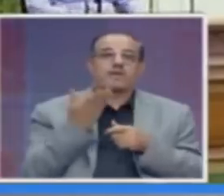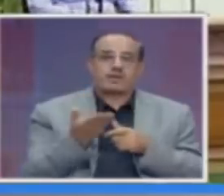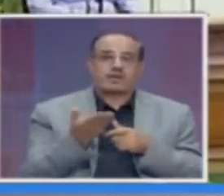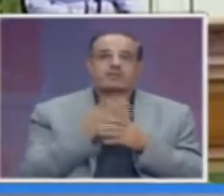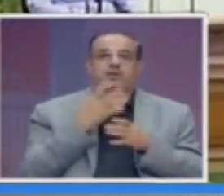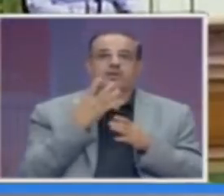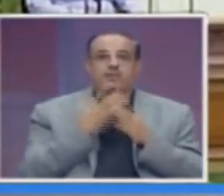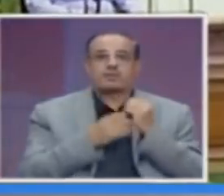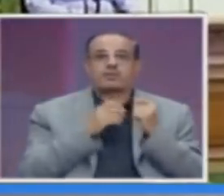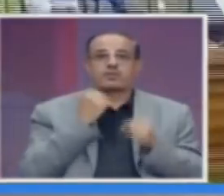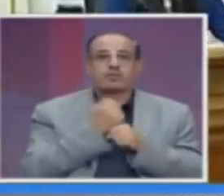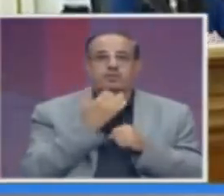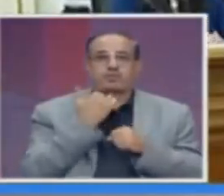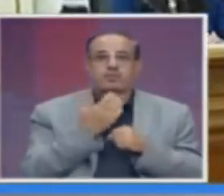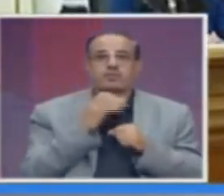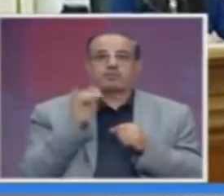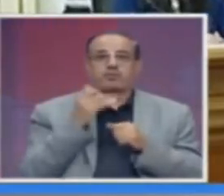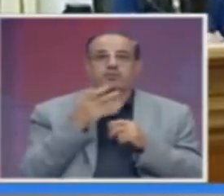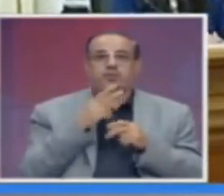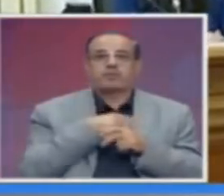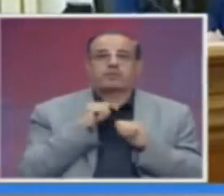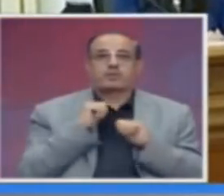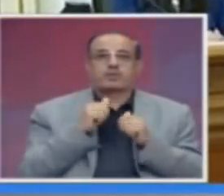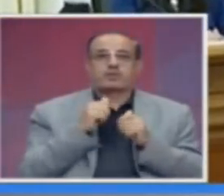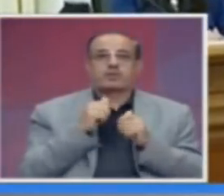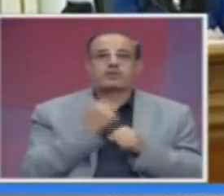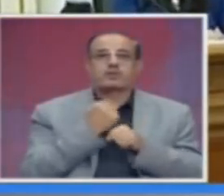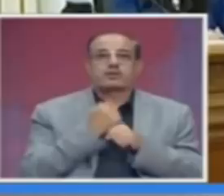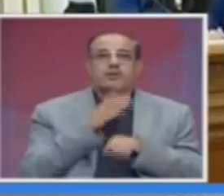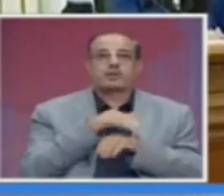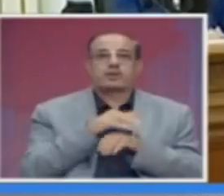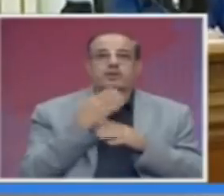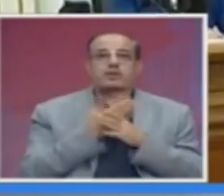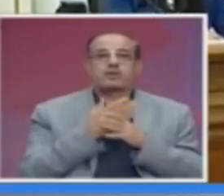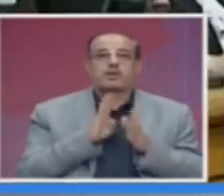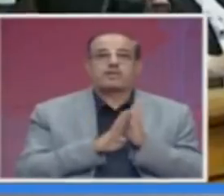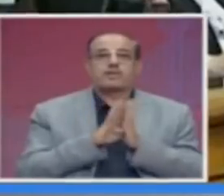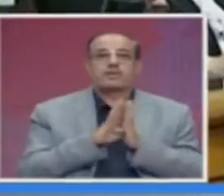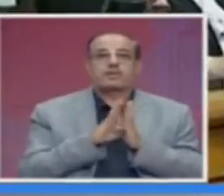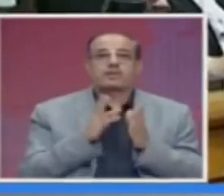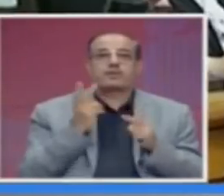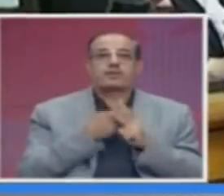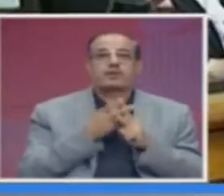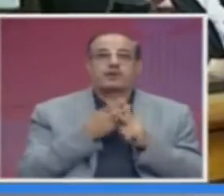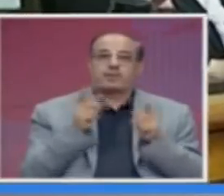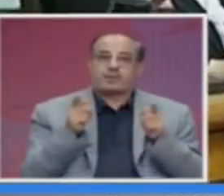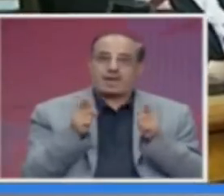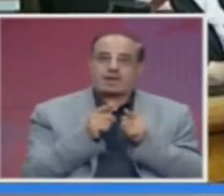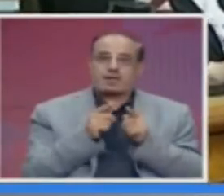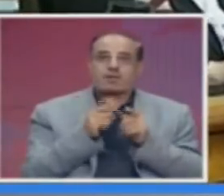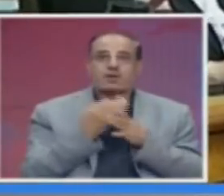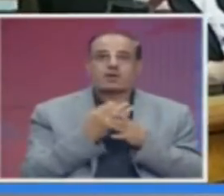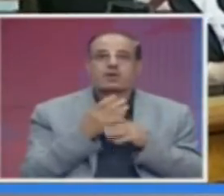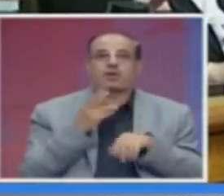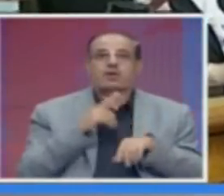السلبية على معدلات التنمية، مشددا على أن الحكومة مستعدة للتعامل من خلال الخطة القومية لضبط النمو والزيادة